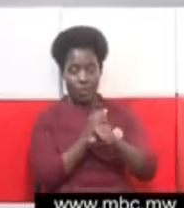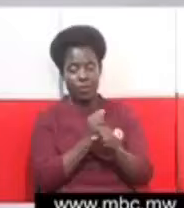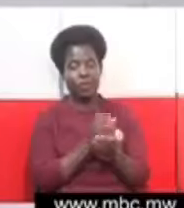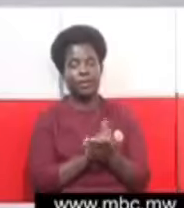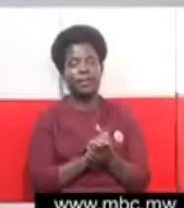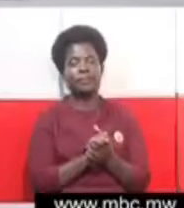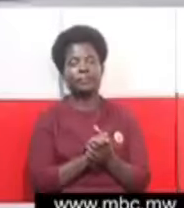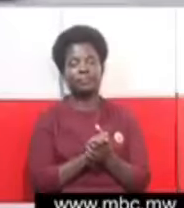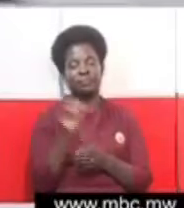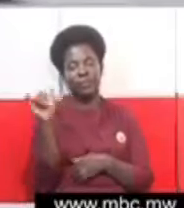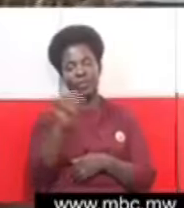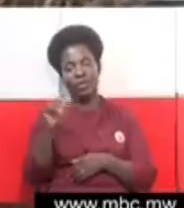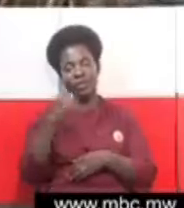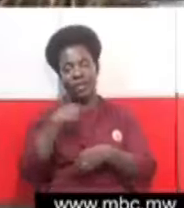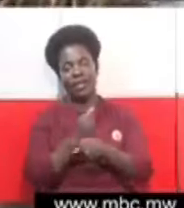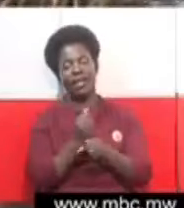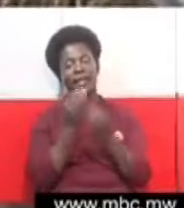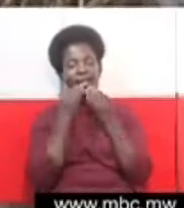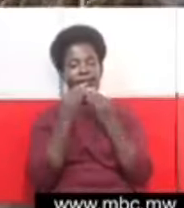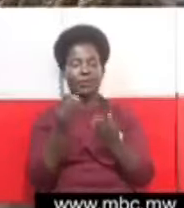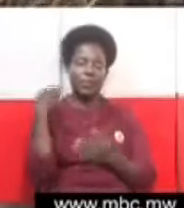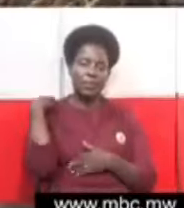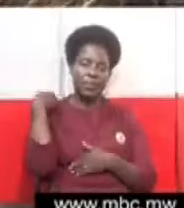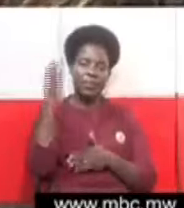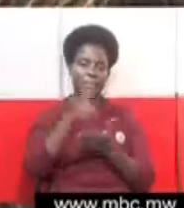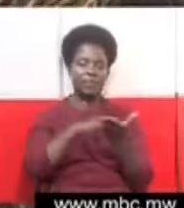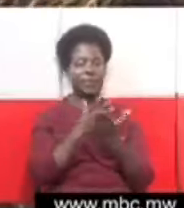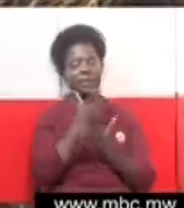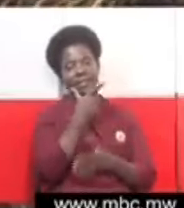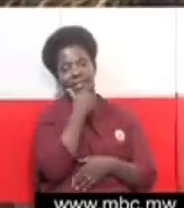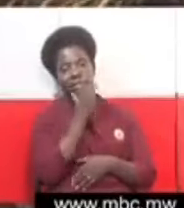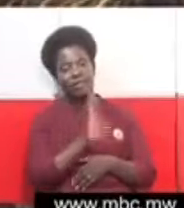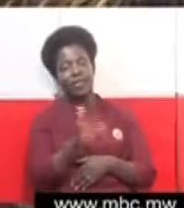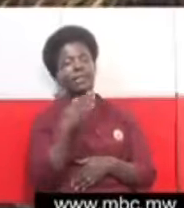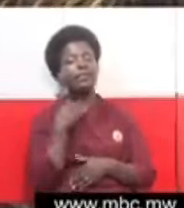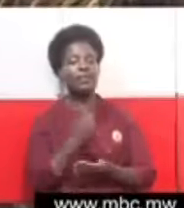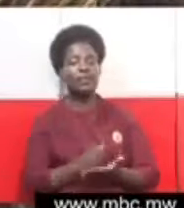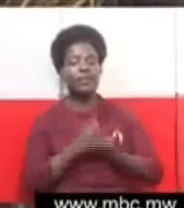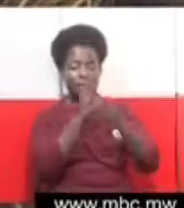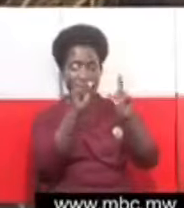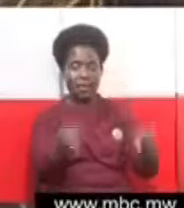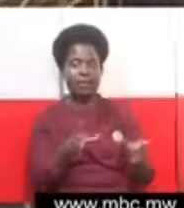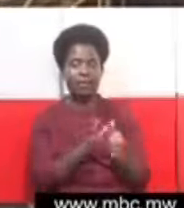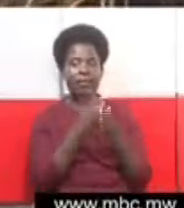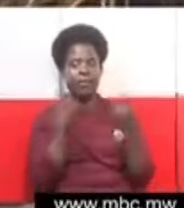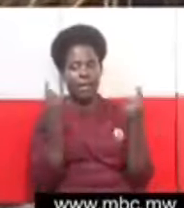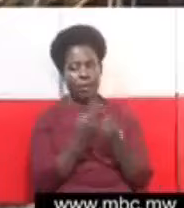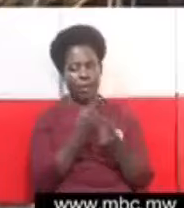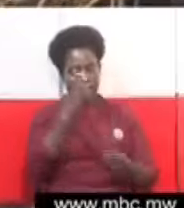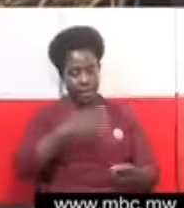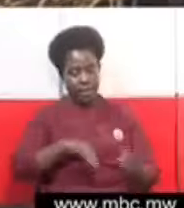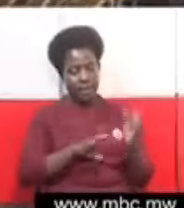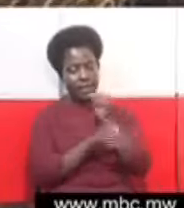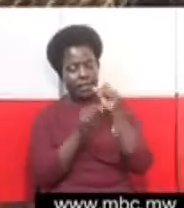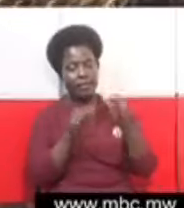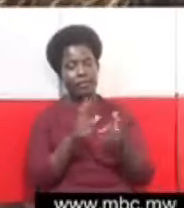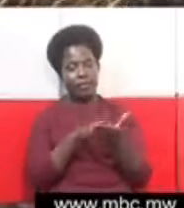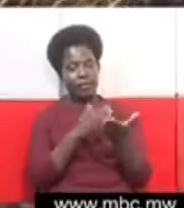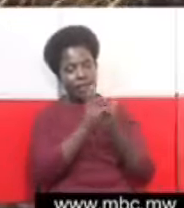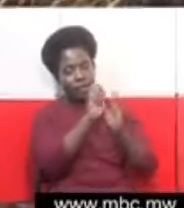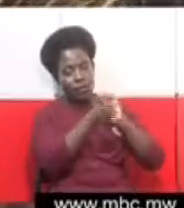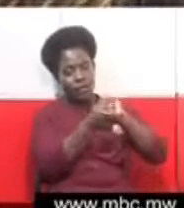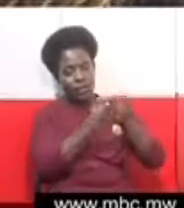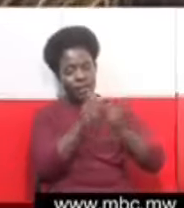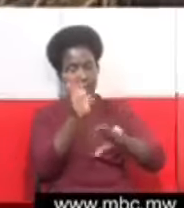Youth Organization, wayamikira boma chifukwa cha chidwi chake chofuna kuthandiza anthu omwe akhudzidwa ndi njala mdziko muno kamba ka kusintha kwa